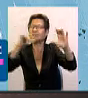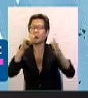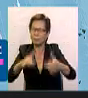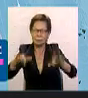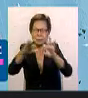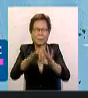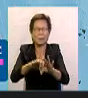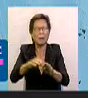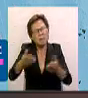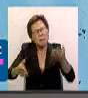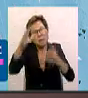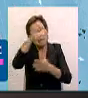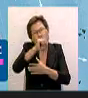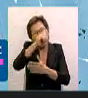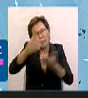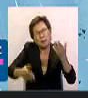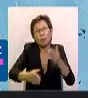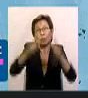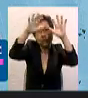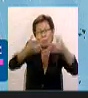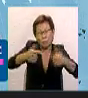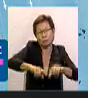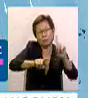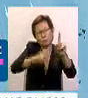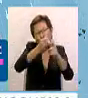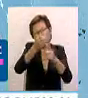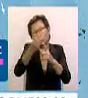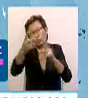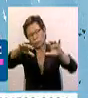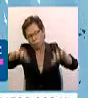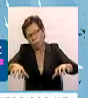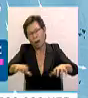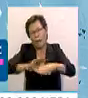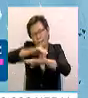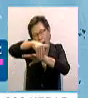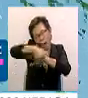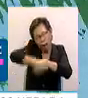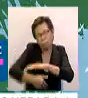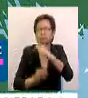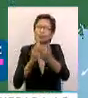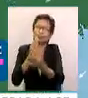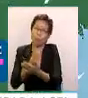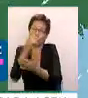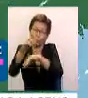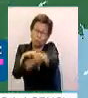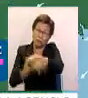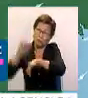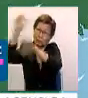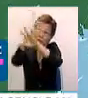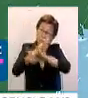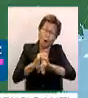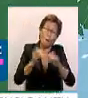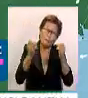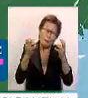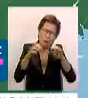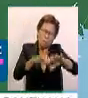dan dijangkakan hujan yang sedang berlaku di satu dua kawasan ini akan reda menjelang pada lewat malam ini. Untuk negeri Sabah dan Sarawak,